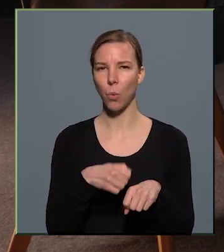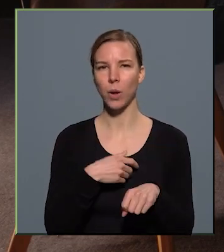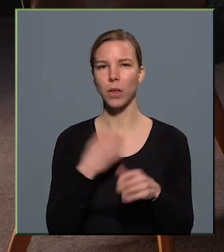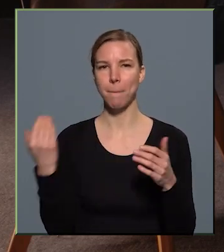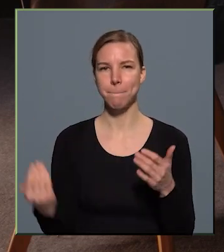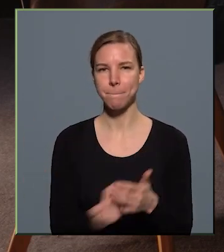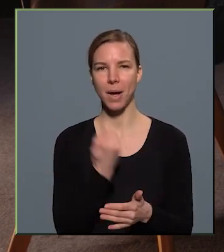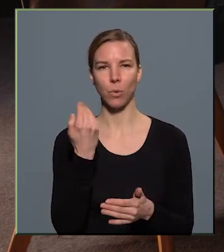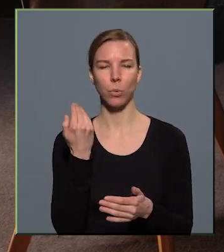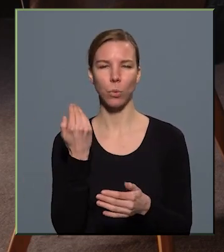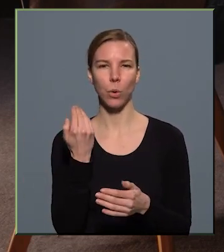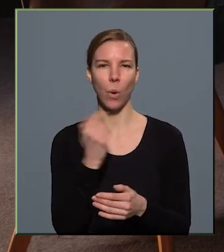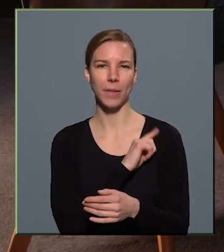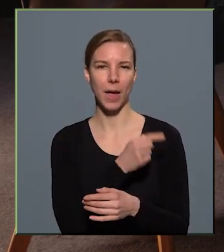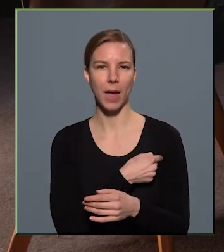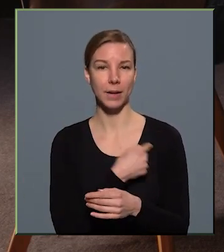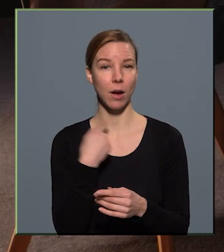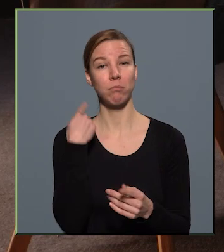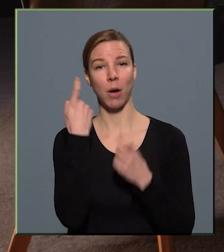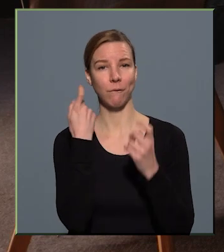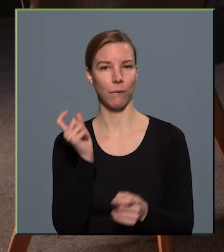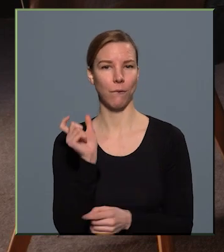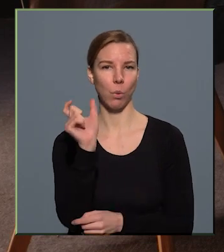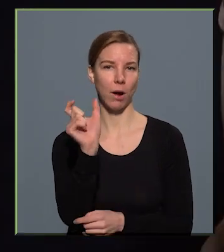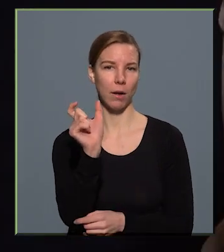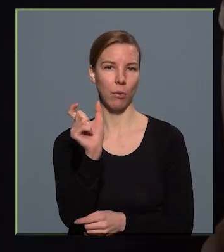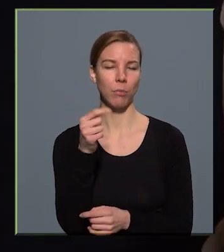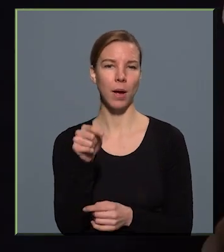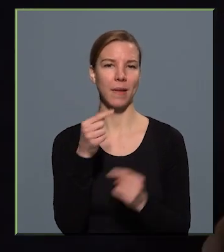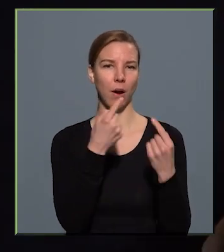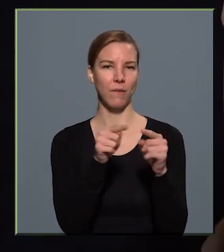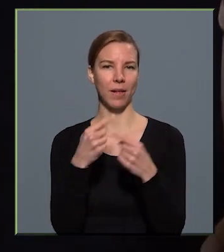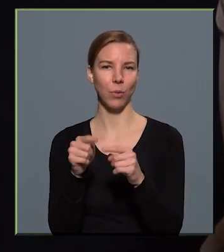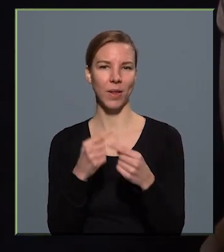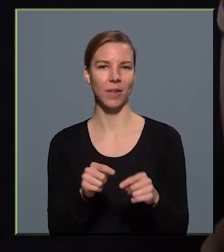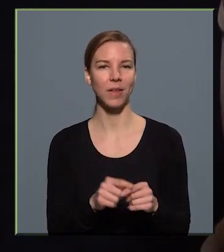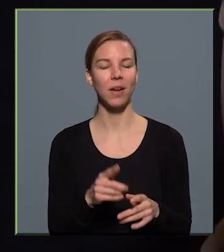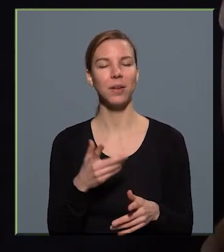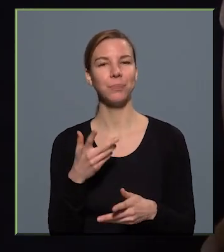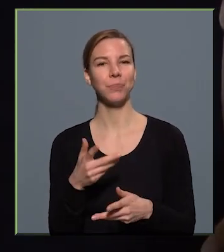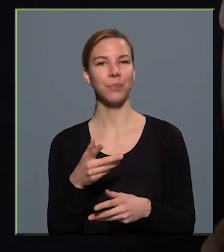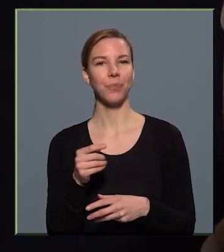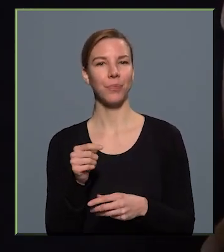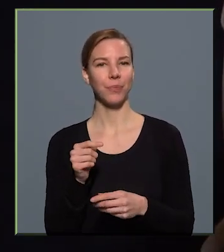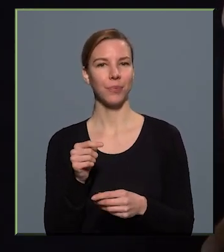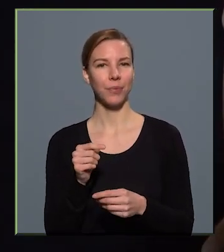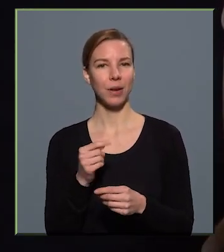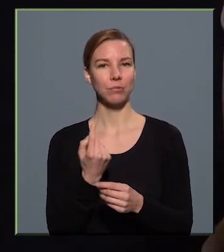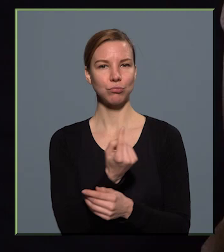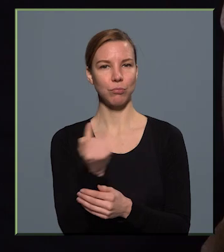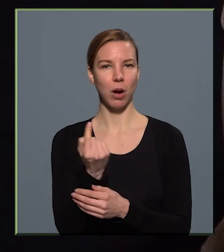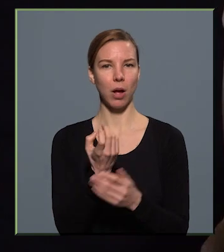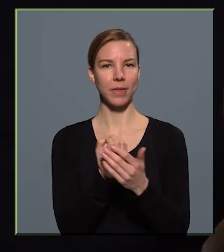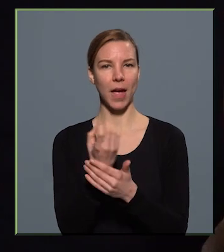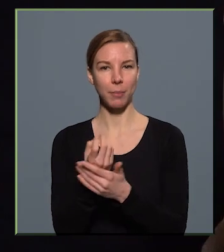megújuló energia fogalomnak a legkülönbözőbb változatai, meg hát maguk a termelés,